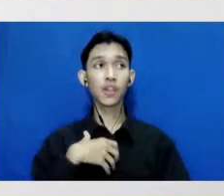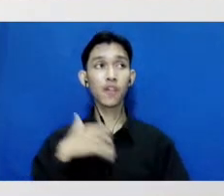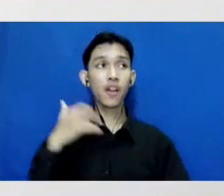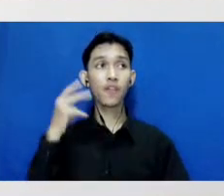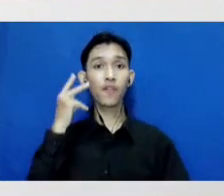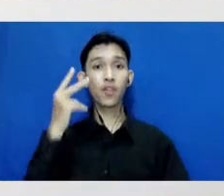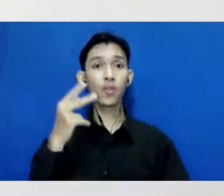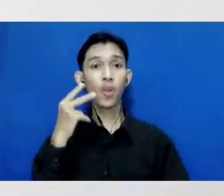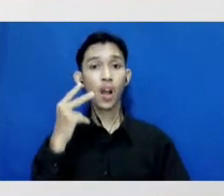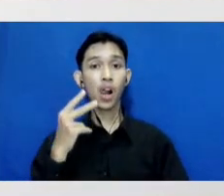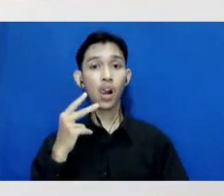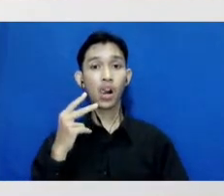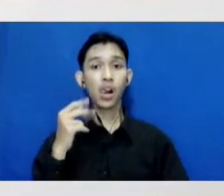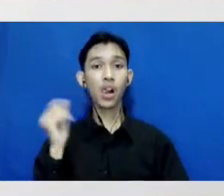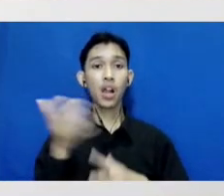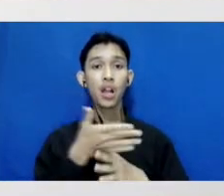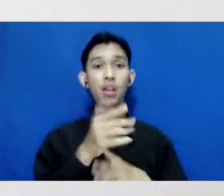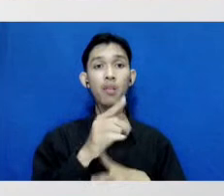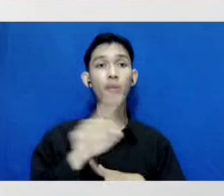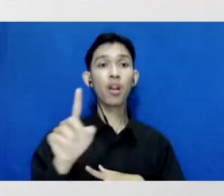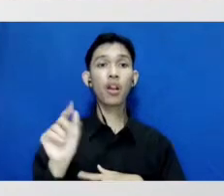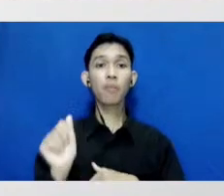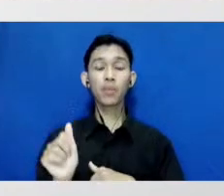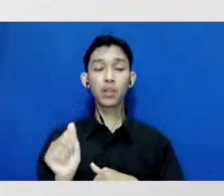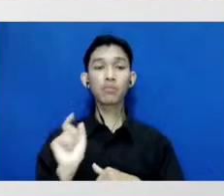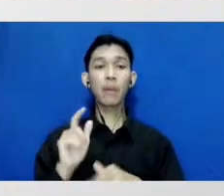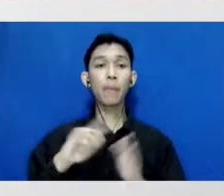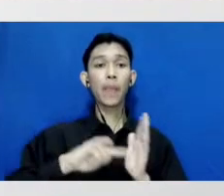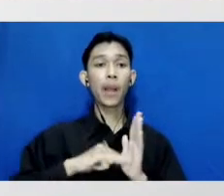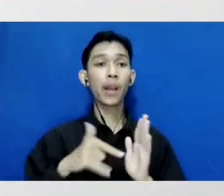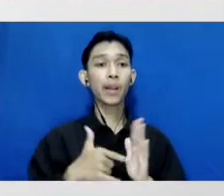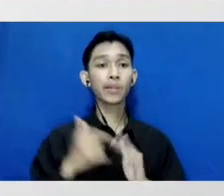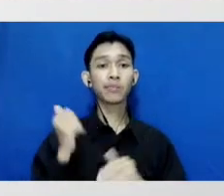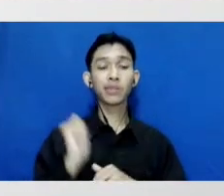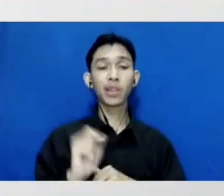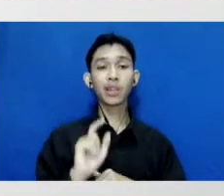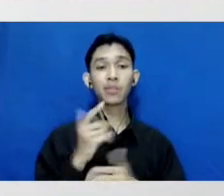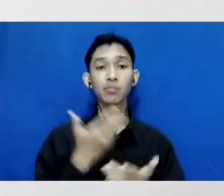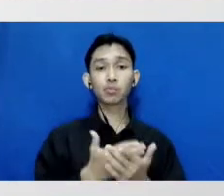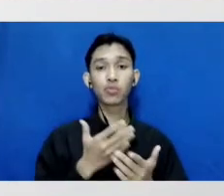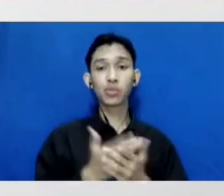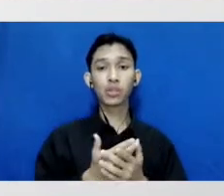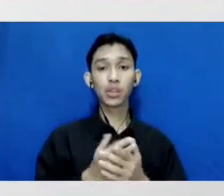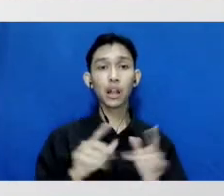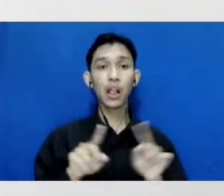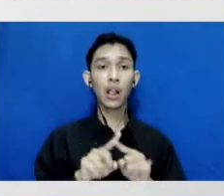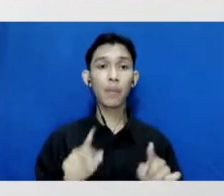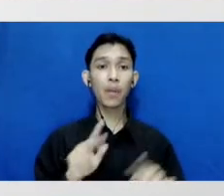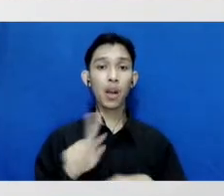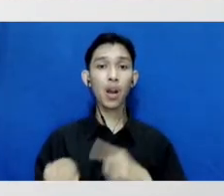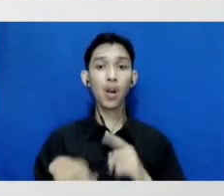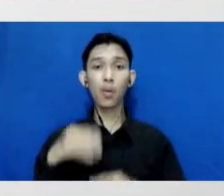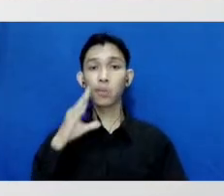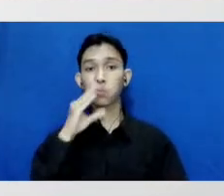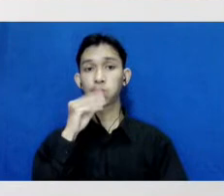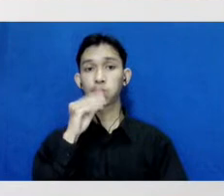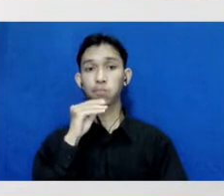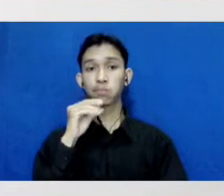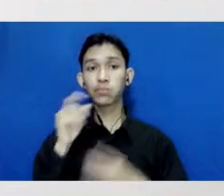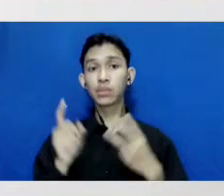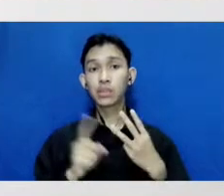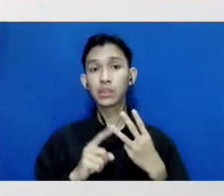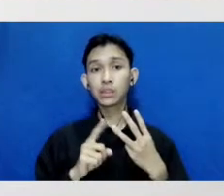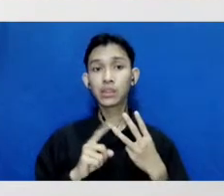juga ubiquitous, karena itu secara teknis bisa dengan mudah untuk dibuktikan. Tapi kalau kita berbicara natur yang